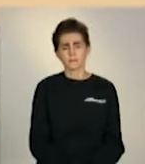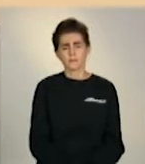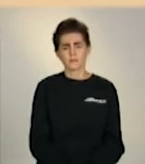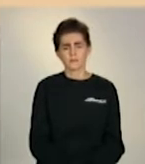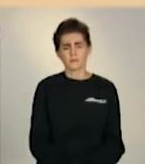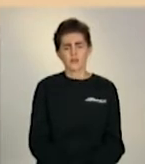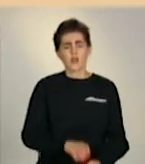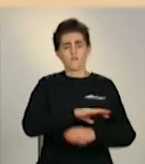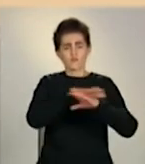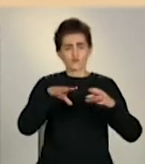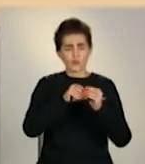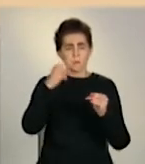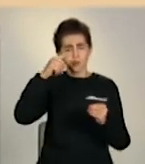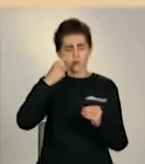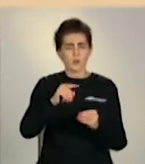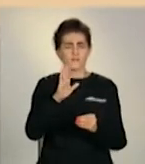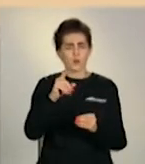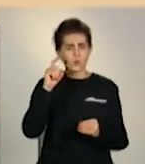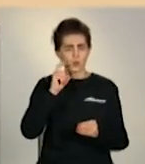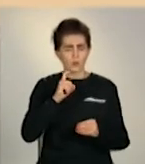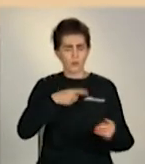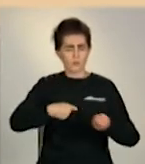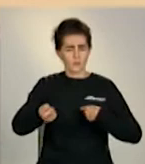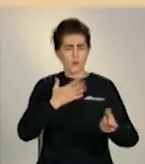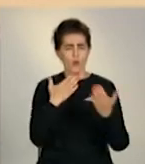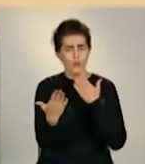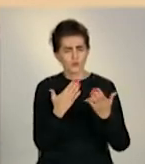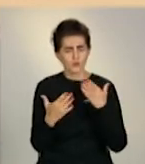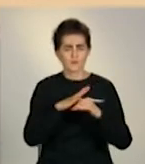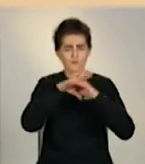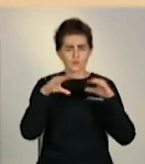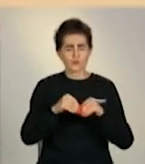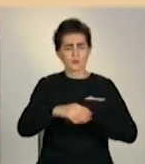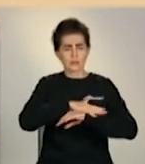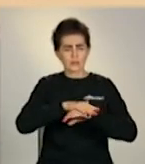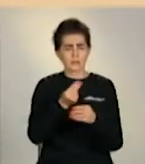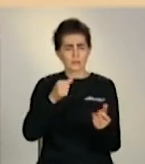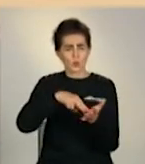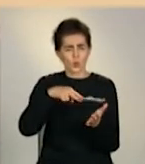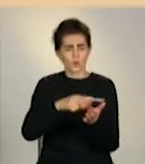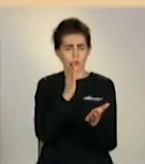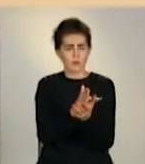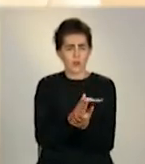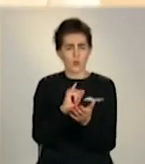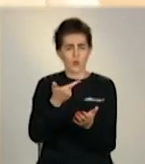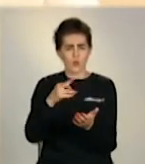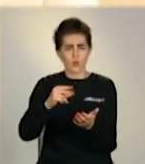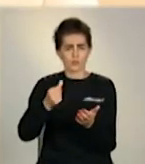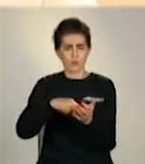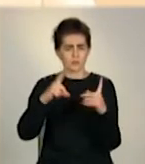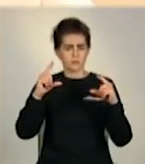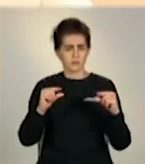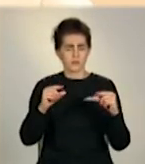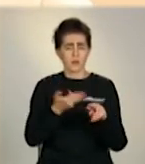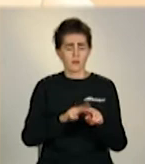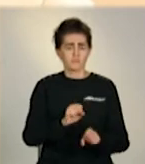вся промисловість в Україні працює на ринкових відносинах, на все є ринкова ціна, а на вугілля ціна занижена. Страйки